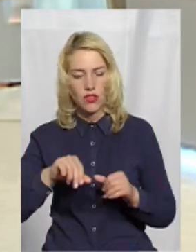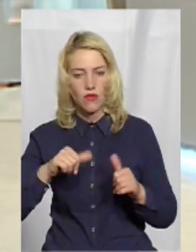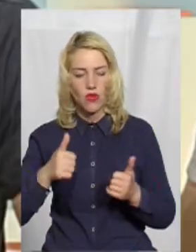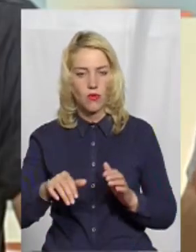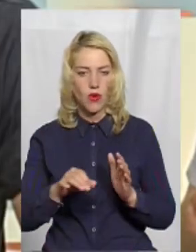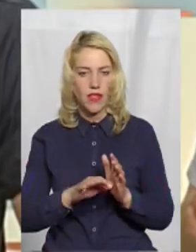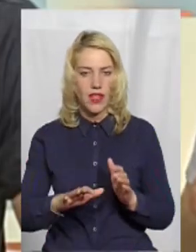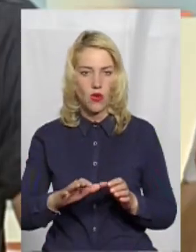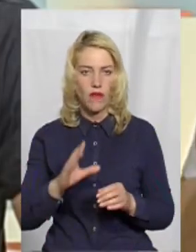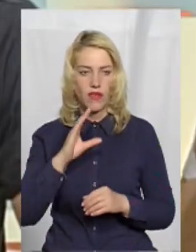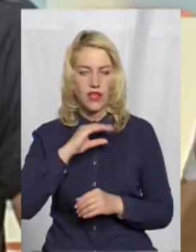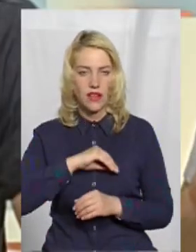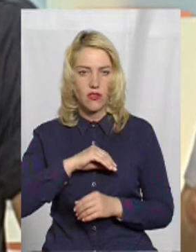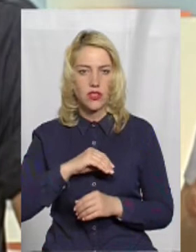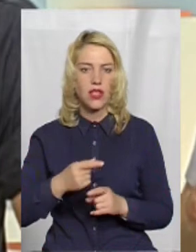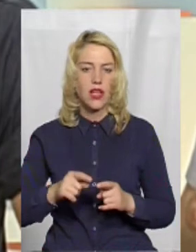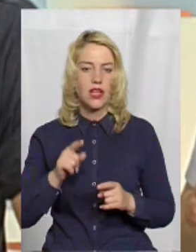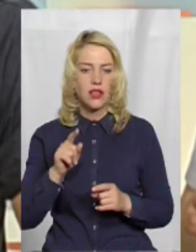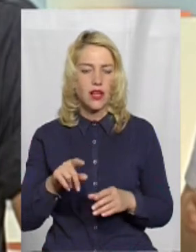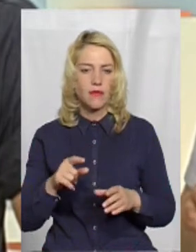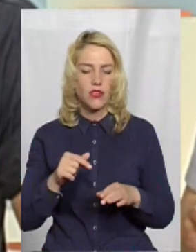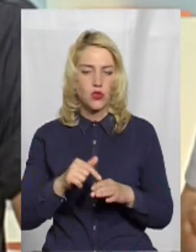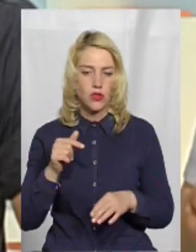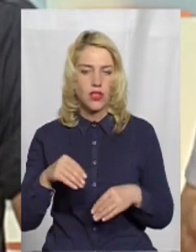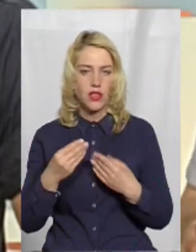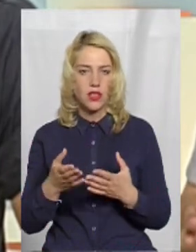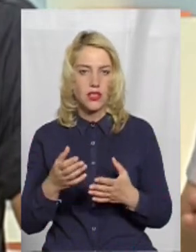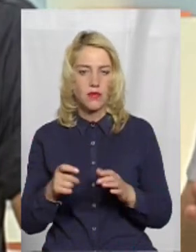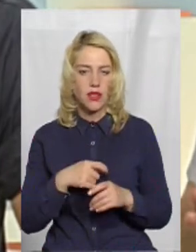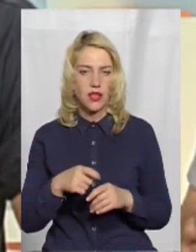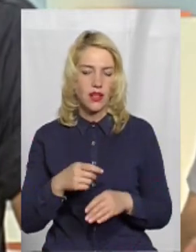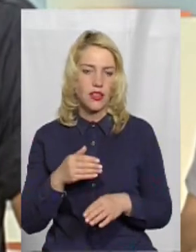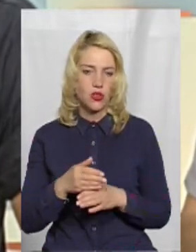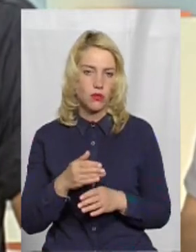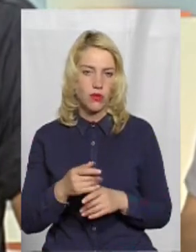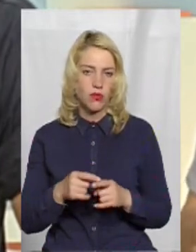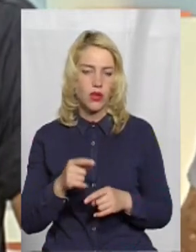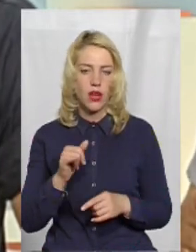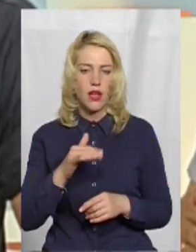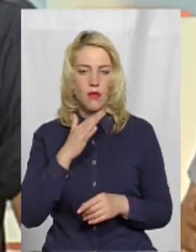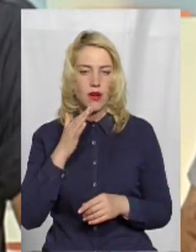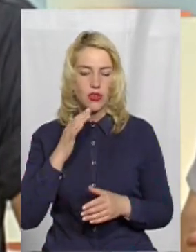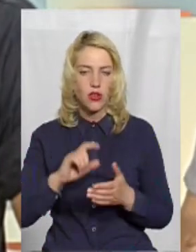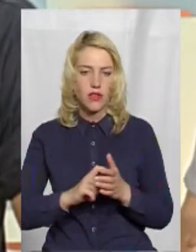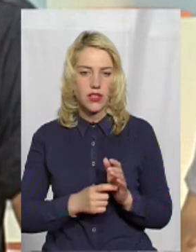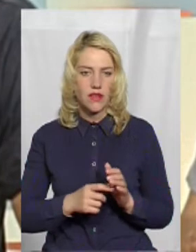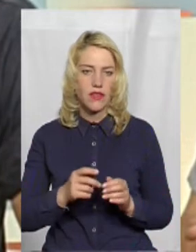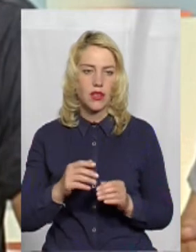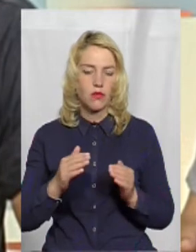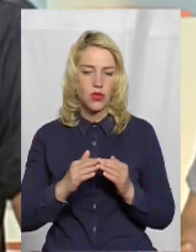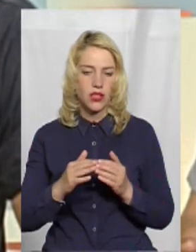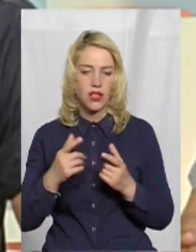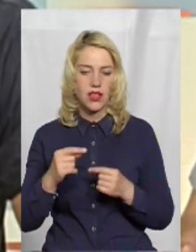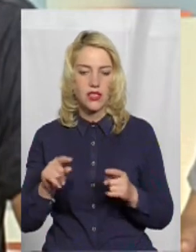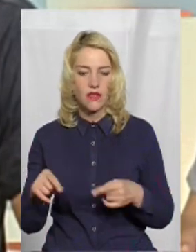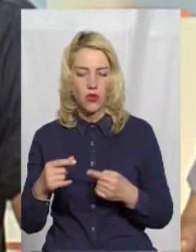Там надається дуже відчутна матеріальна допомога утепленню багатоквартирних будинків, у яких створена ОСББ, а де